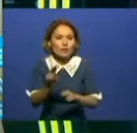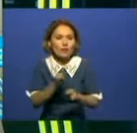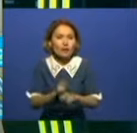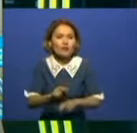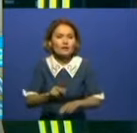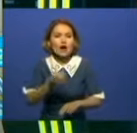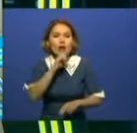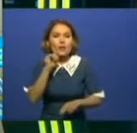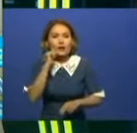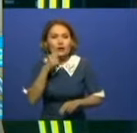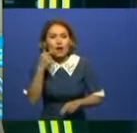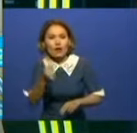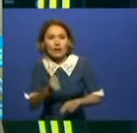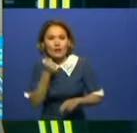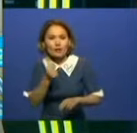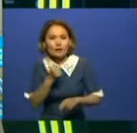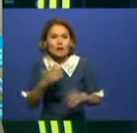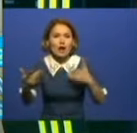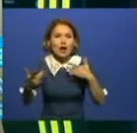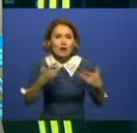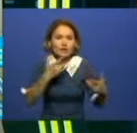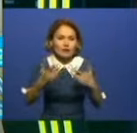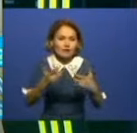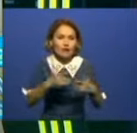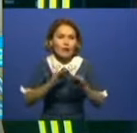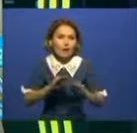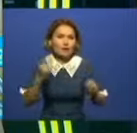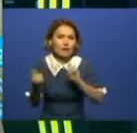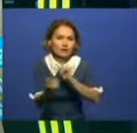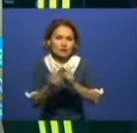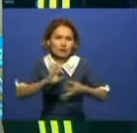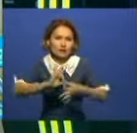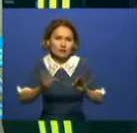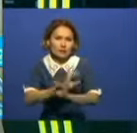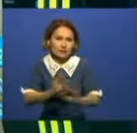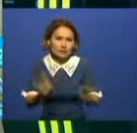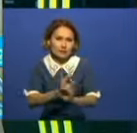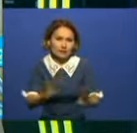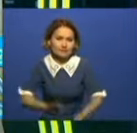үлес қосып жүрген өнерпаздардың мерекелік концертін тілшіміз Арыстанбек кенжеде тамашалап қайтты.